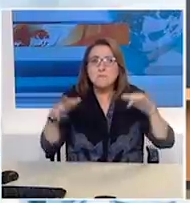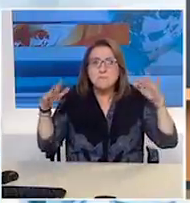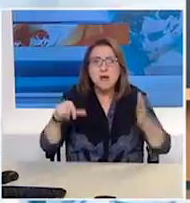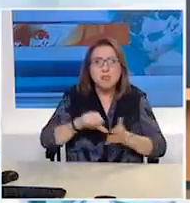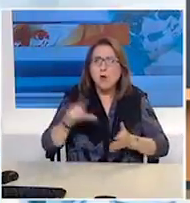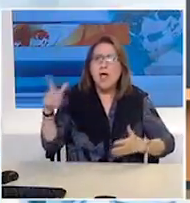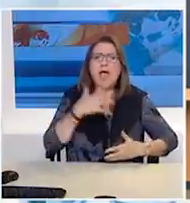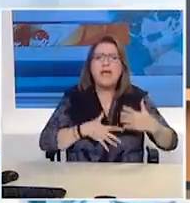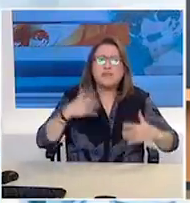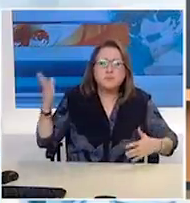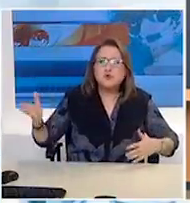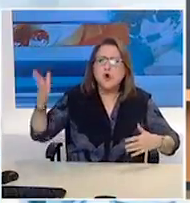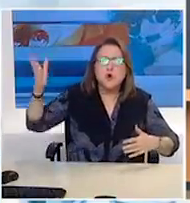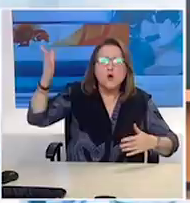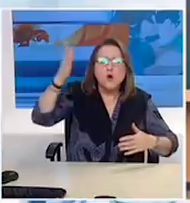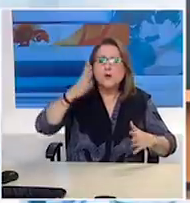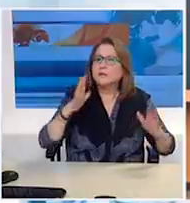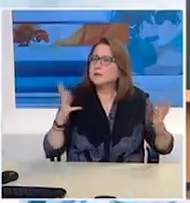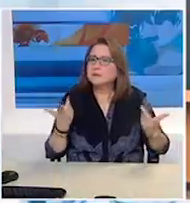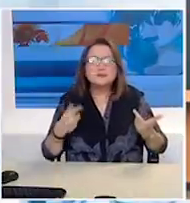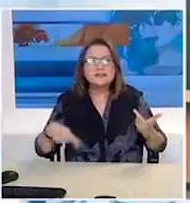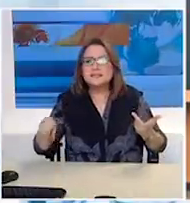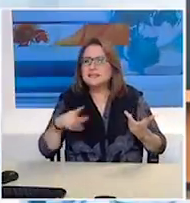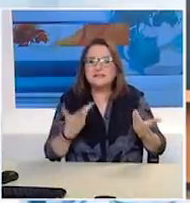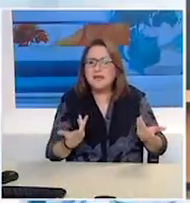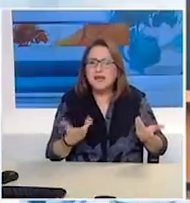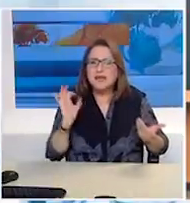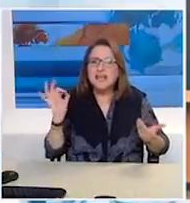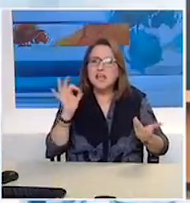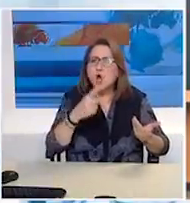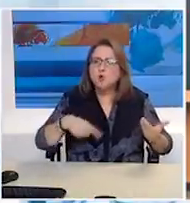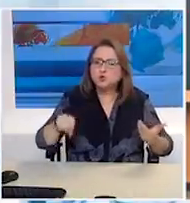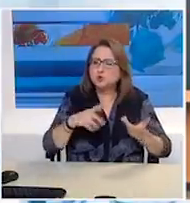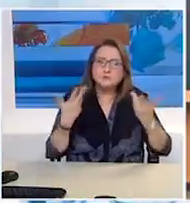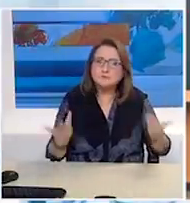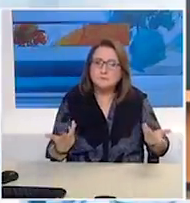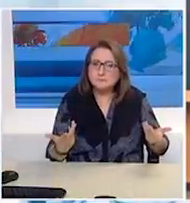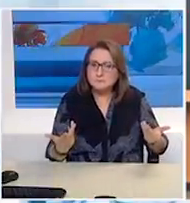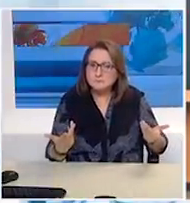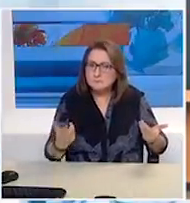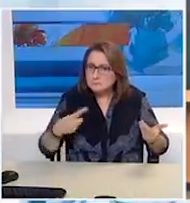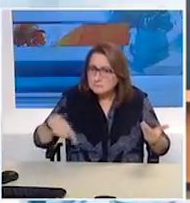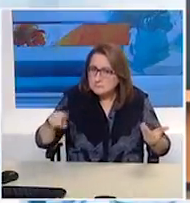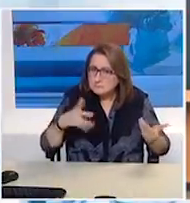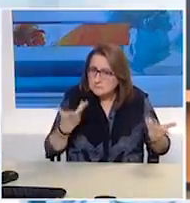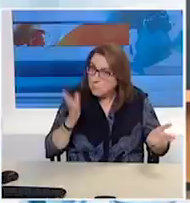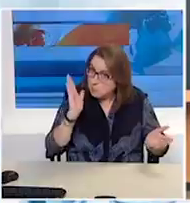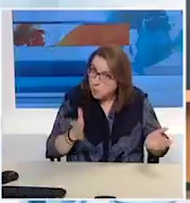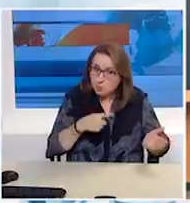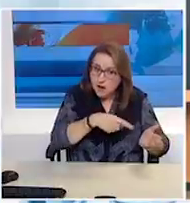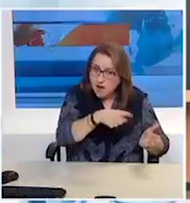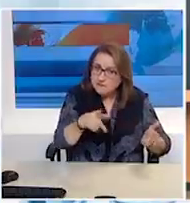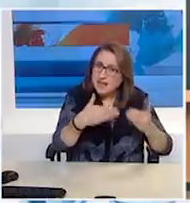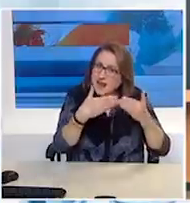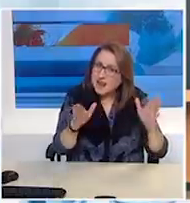σοβαρά προβλήματα που ταλαιπωρούν την καθημερινότητά τους, αρθριτικά, μυοσκελετικά και άλλα, θα μπορούσαν οι δομές ιαματικής θεραπείας να